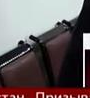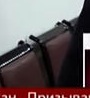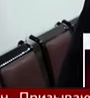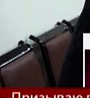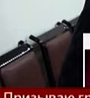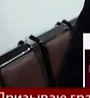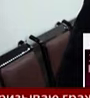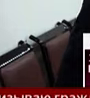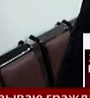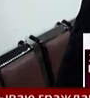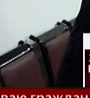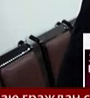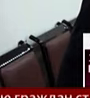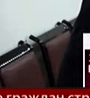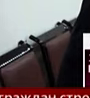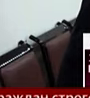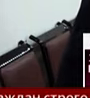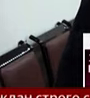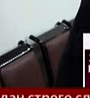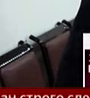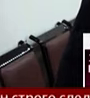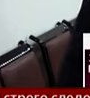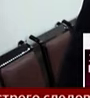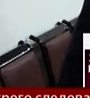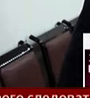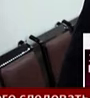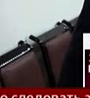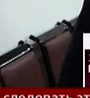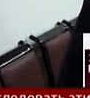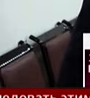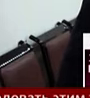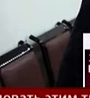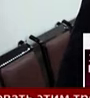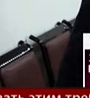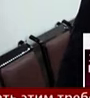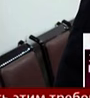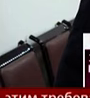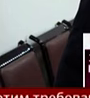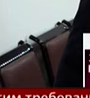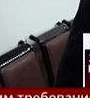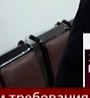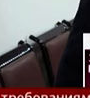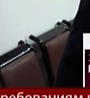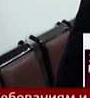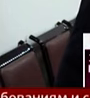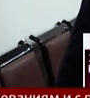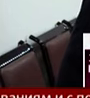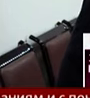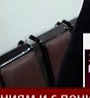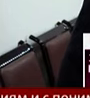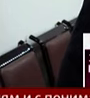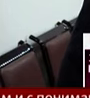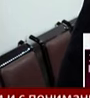общему благоприятному решению. Ради блага наших семей, детей, внуков, ради спокойствия в нашей